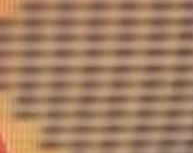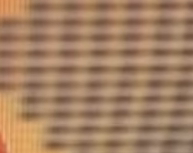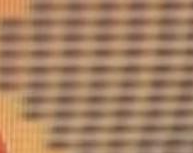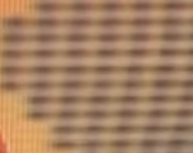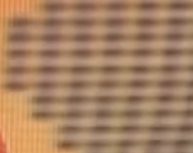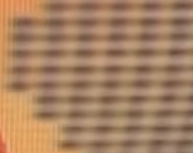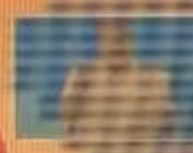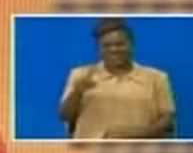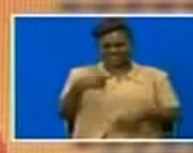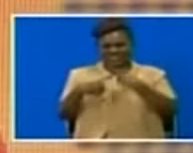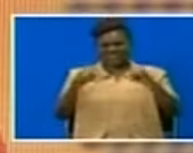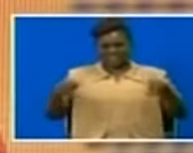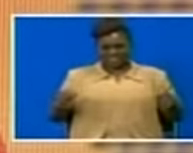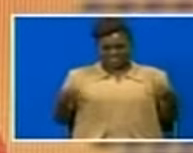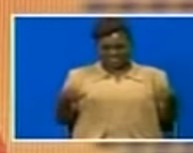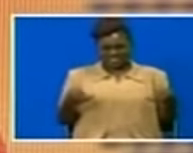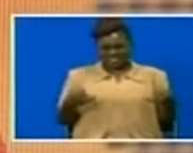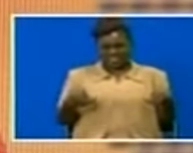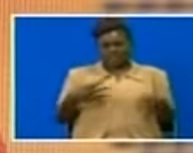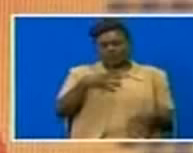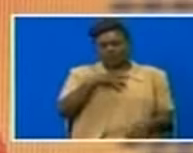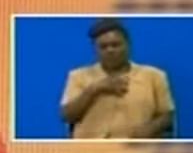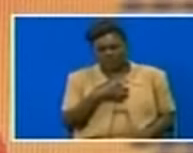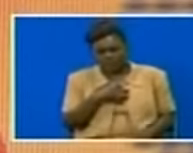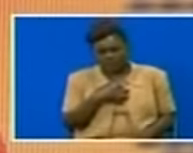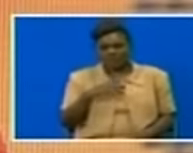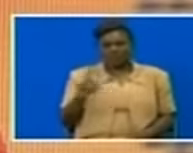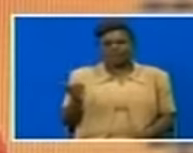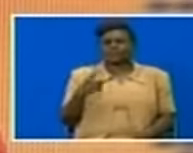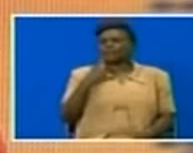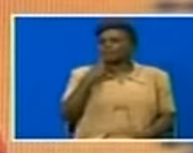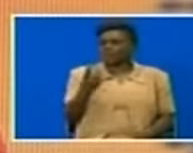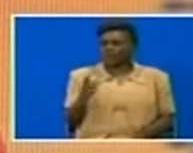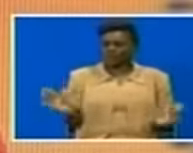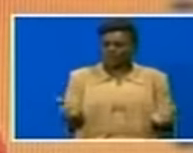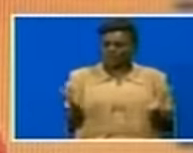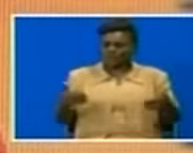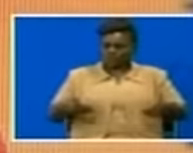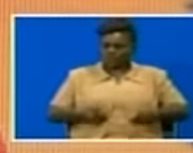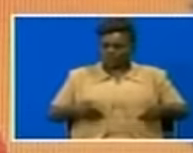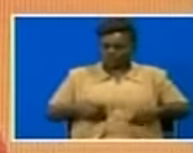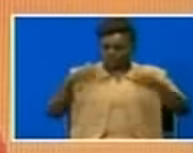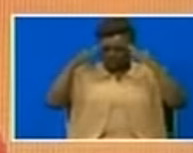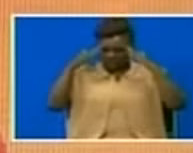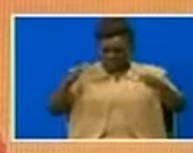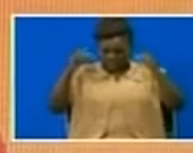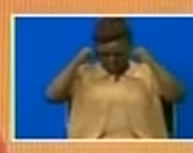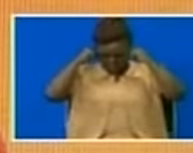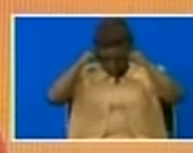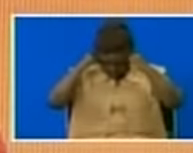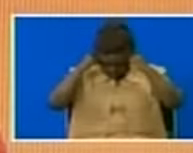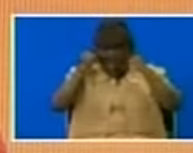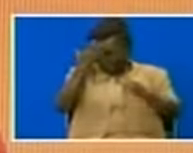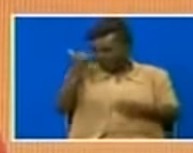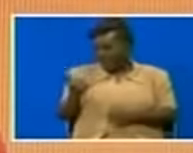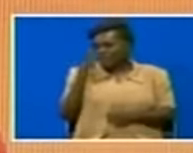Na mtazamaji, tukiendelea na taarifa zetu, Rais mstaafu Daniel Arap Moi amewahimiza vijana kutilia maanani masomo yao, kwani ndio ufunguo